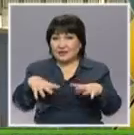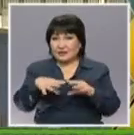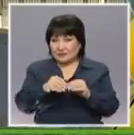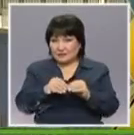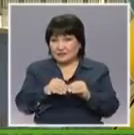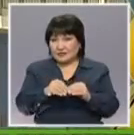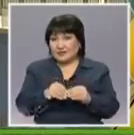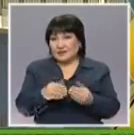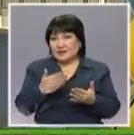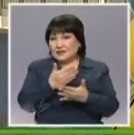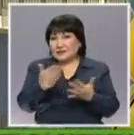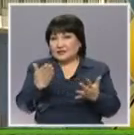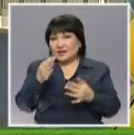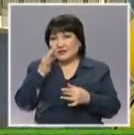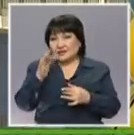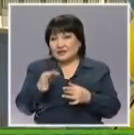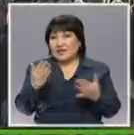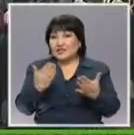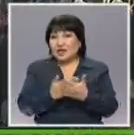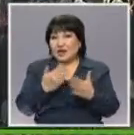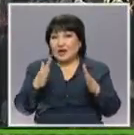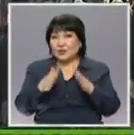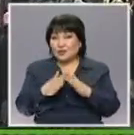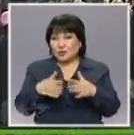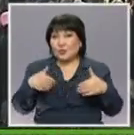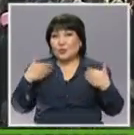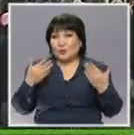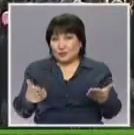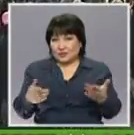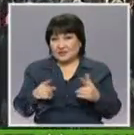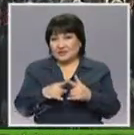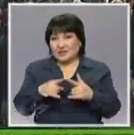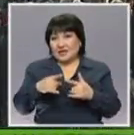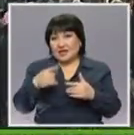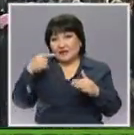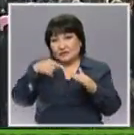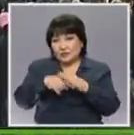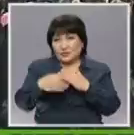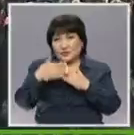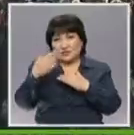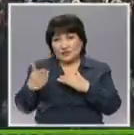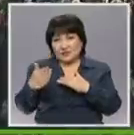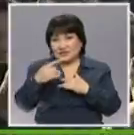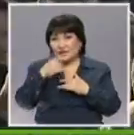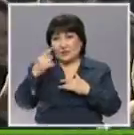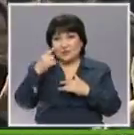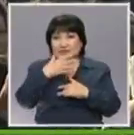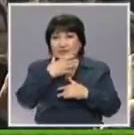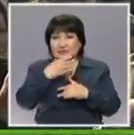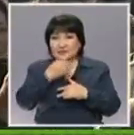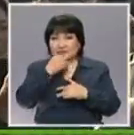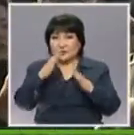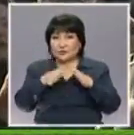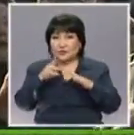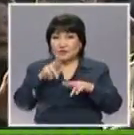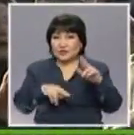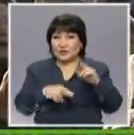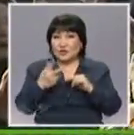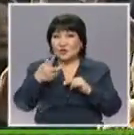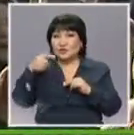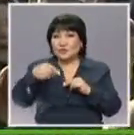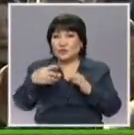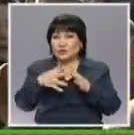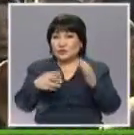Сіздерге айтатын жаңа үй құтты болсын. Іші сырты көздің жауын алатын үйлерді салуға 3000-ға жуық құрылысшы